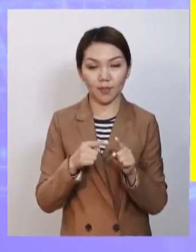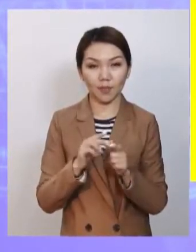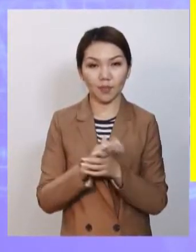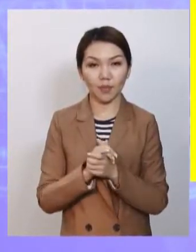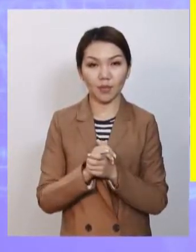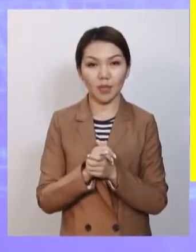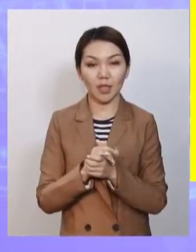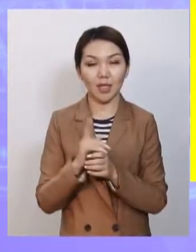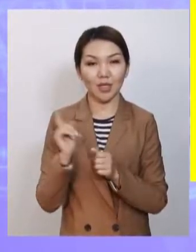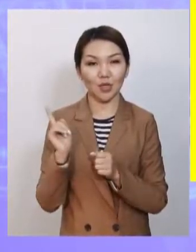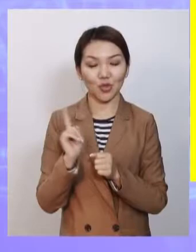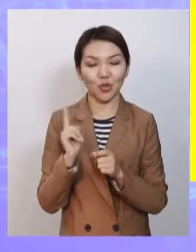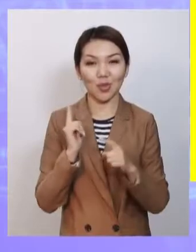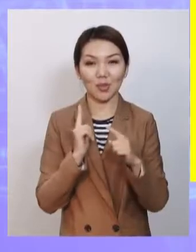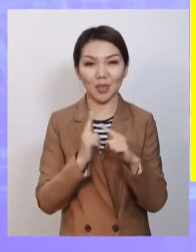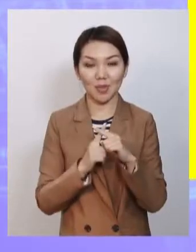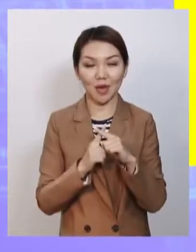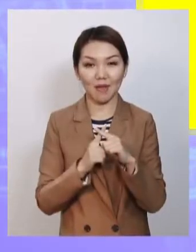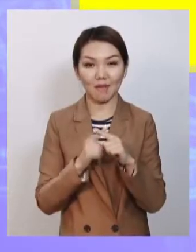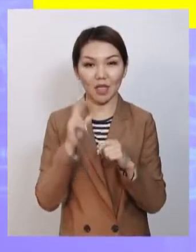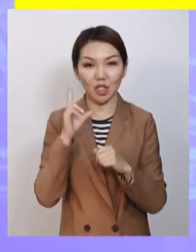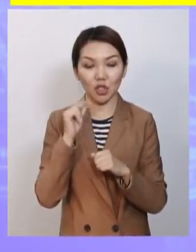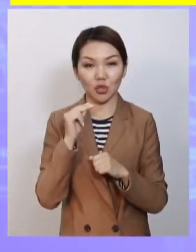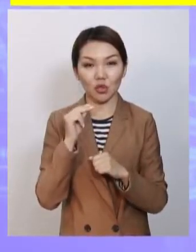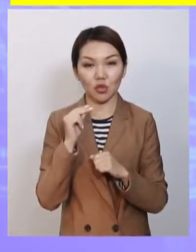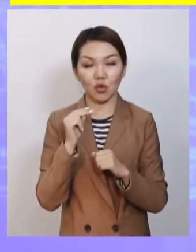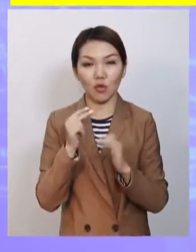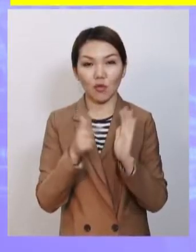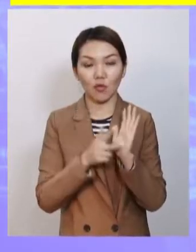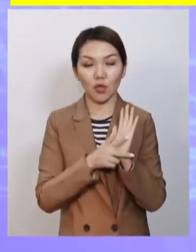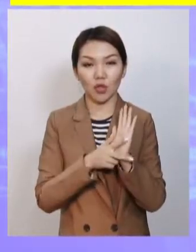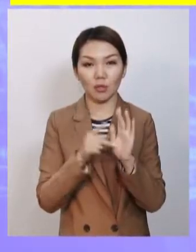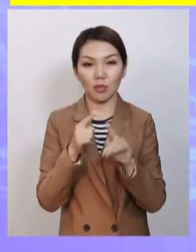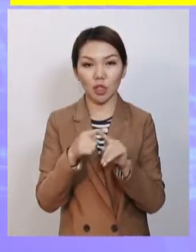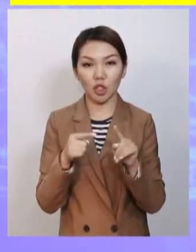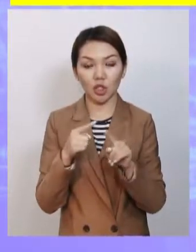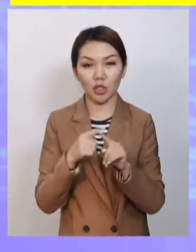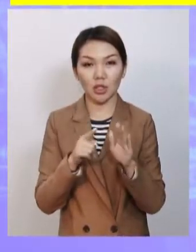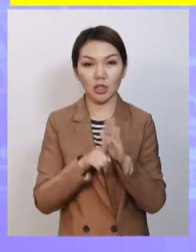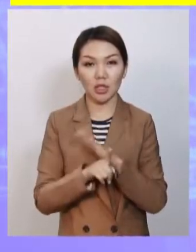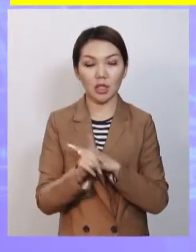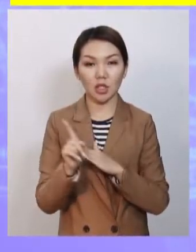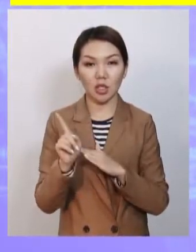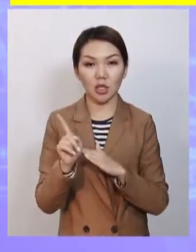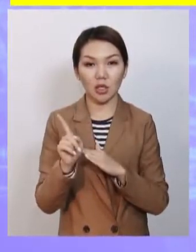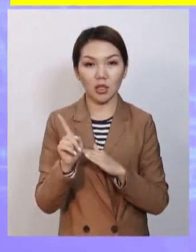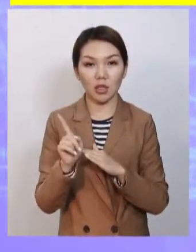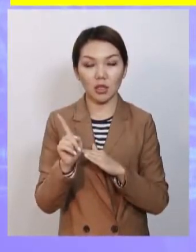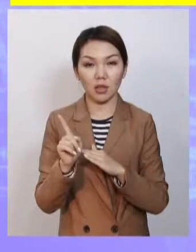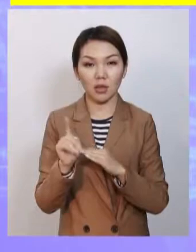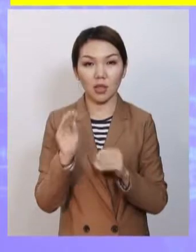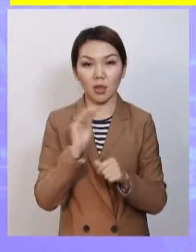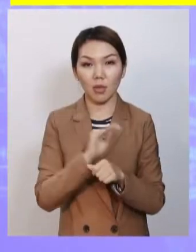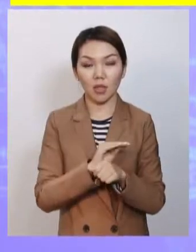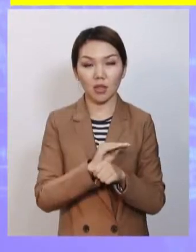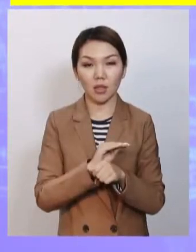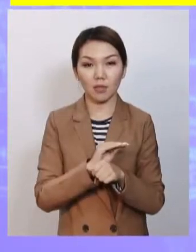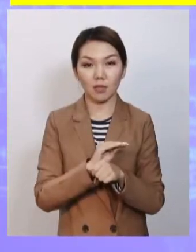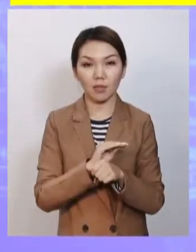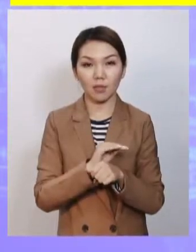чтобы прибавить число 8 по частям сначала дополняем